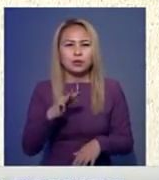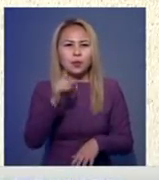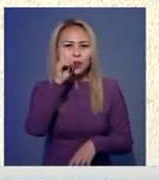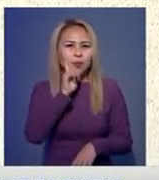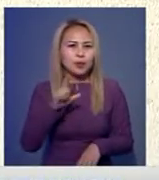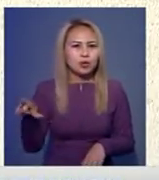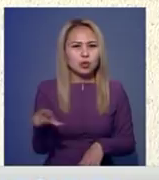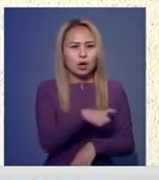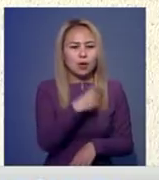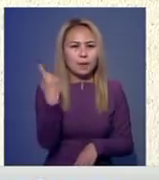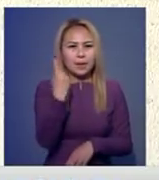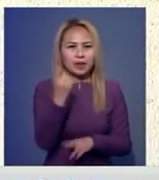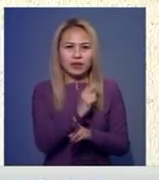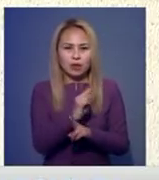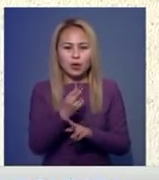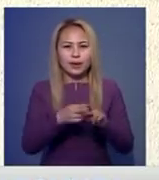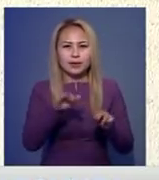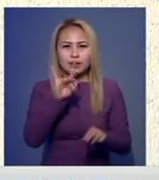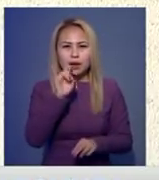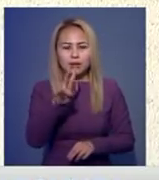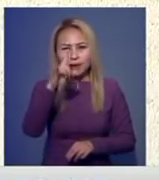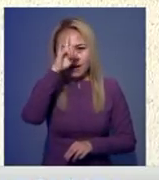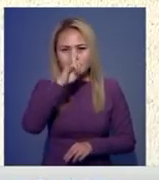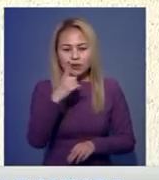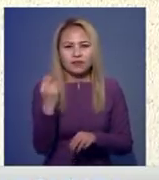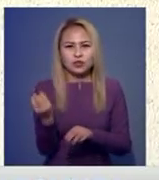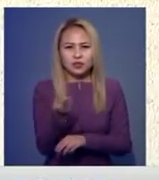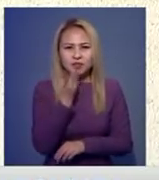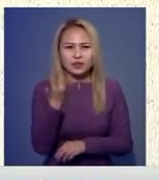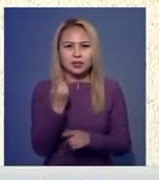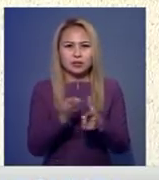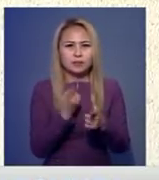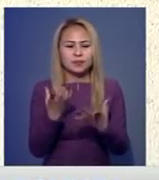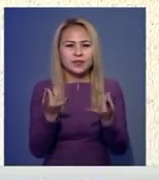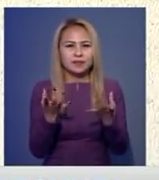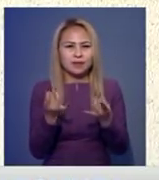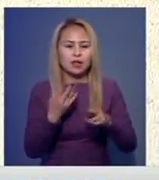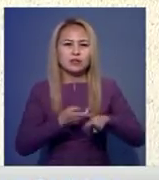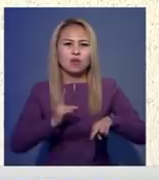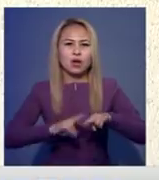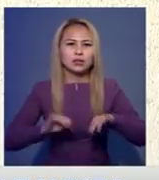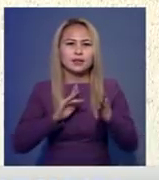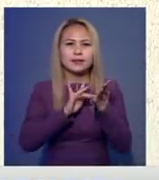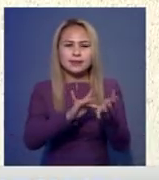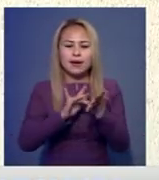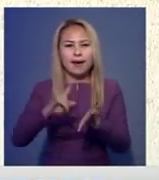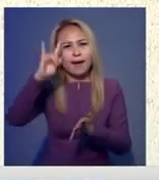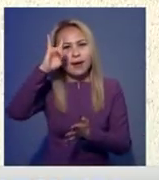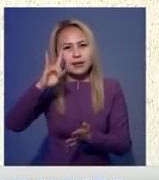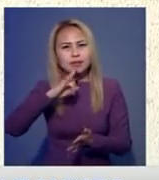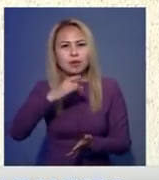қолайлы жол қарастырады. Ирандықтар үшін Қазақстан әлі де сыралғы ел емес. Саяхатшылар